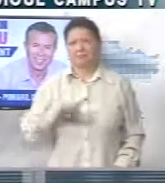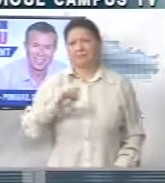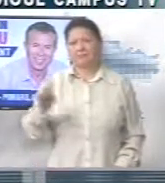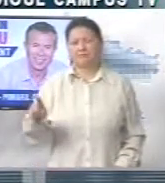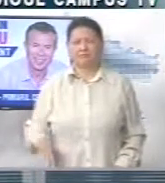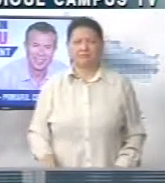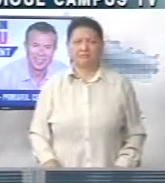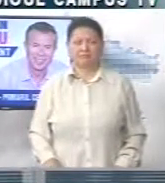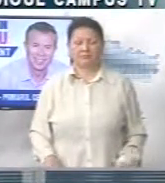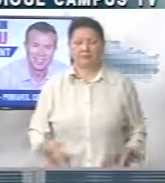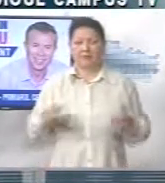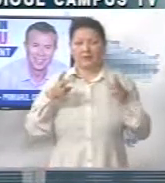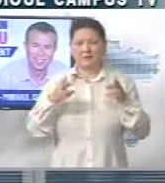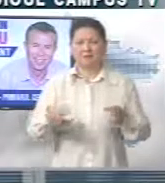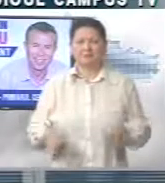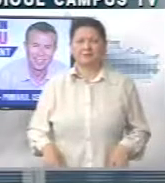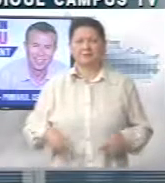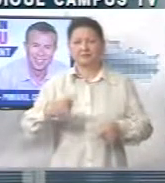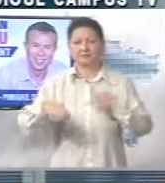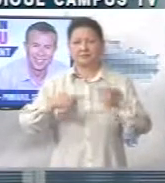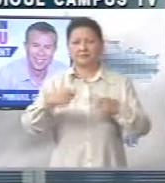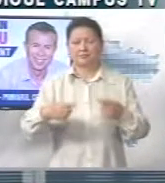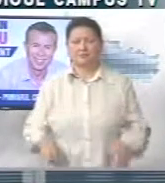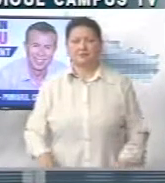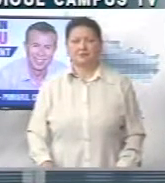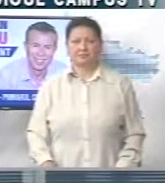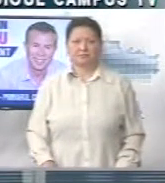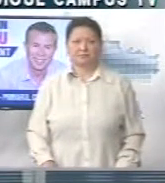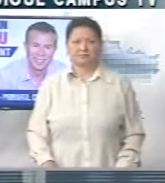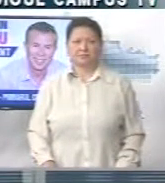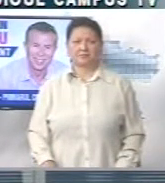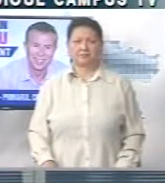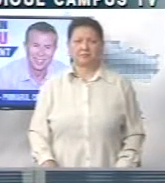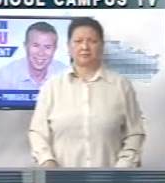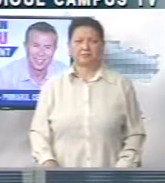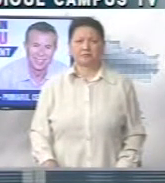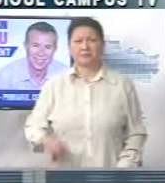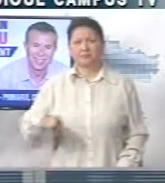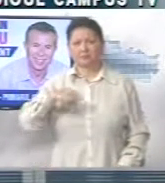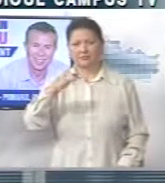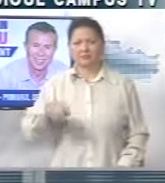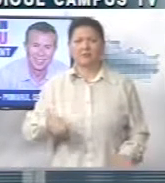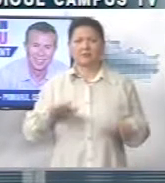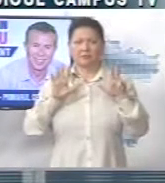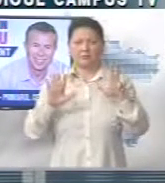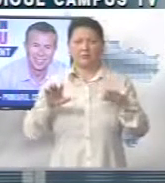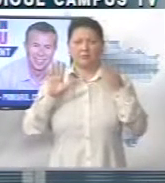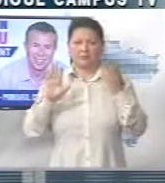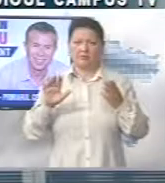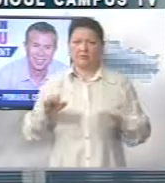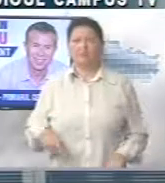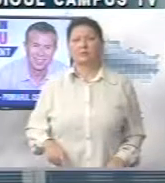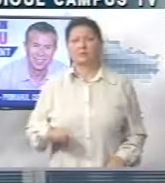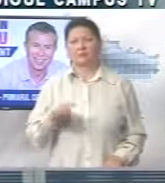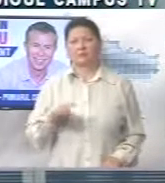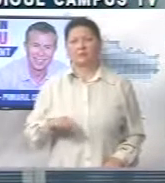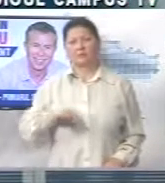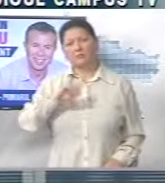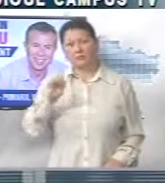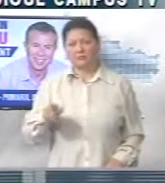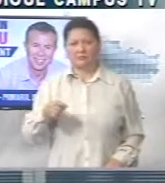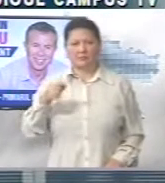N-a mai fost dezvoltat și continuat la acel moment după 89, dar poate fi o idee din